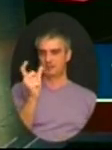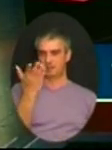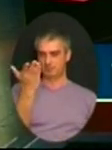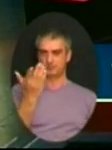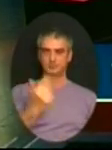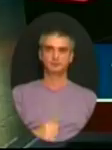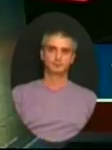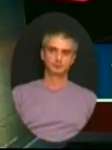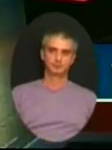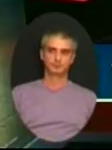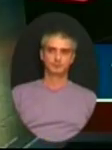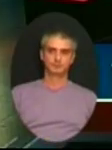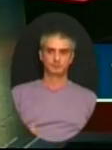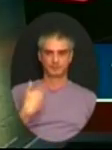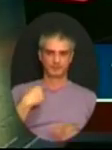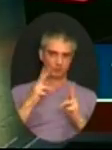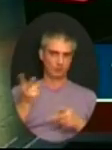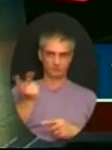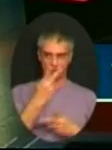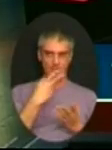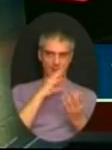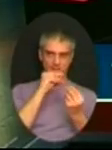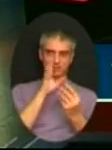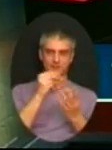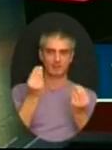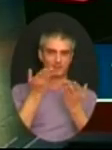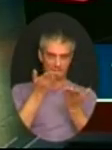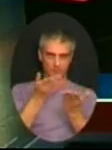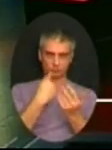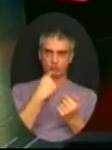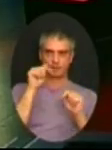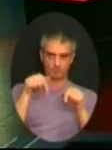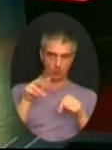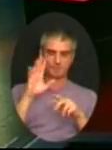לפני שנדבר, לפני שאני אאפשר לכם, כמובן, להתייחס גם לדברים